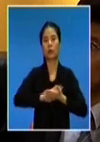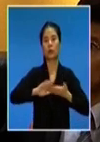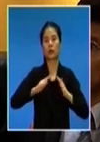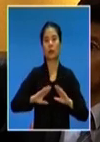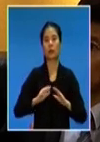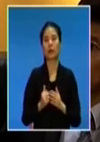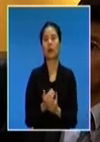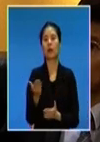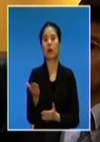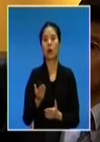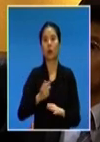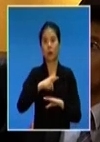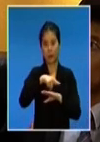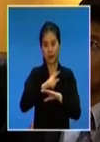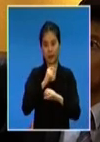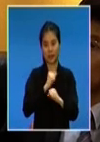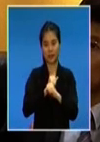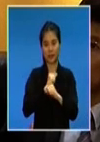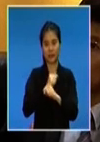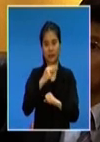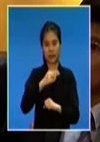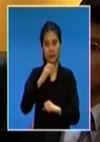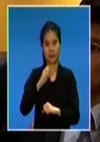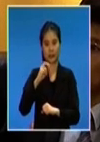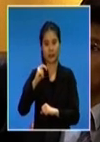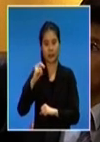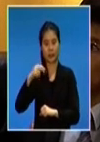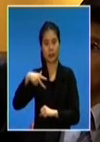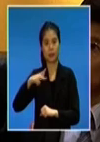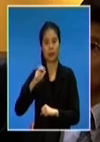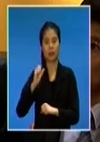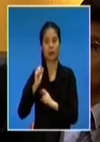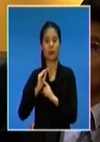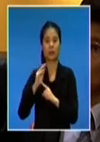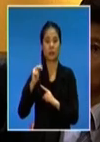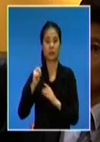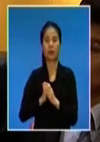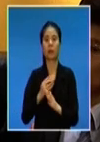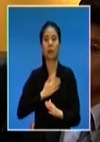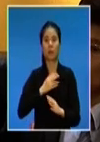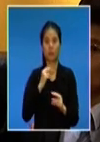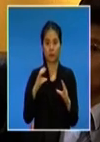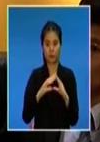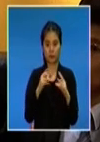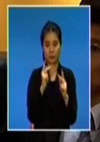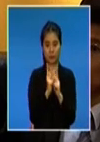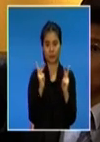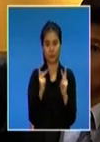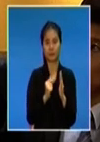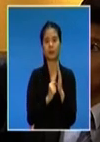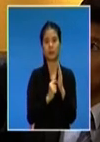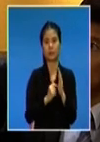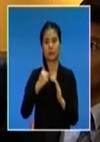ขอท่านอนุญาตท่านประธานทินพันธ์แล้วไม่งั้นจะโดยพลักการผมก็เลยไปในนามของกรรมธิการประธานกรรมธิการไปเสน